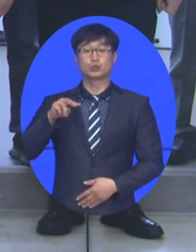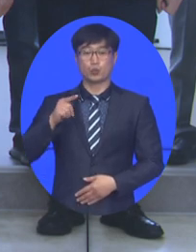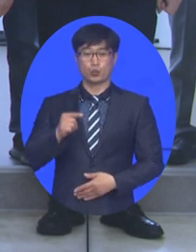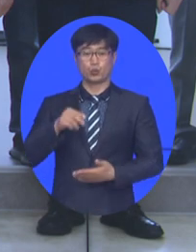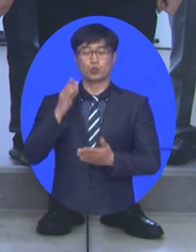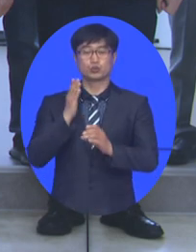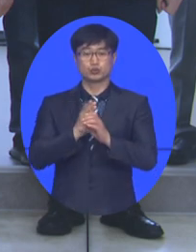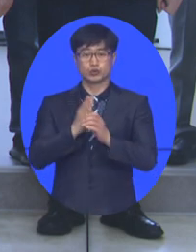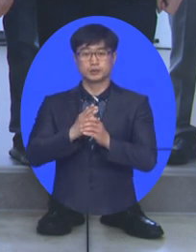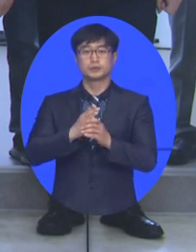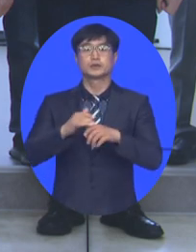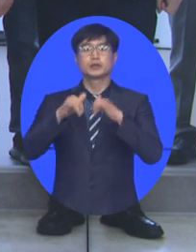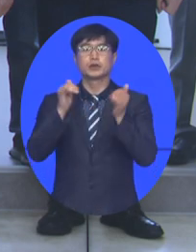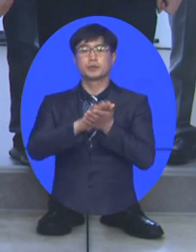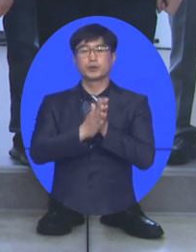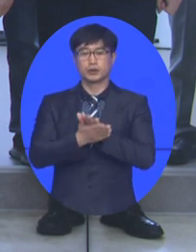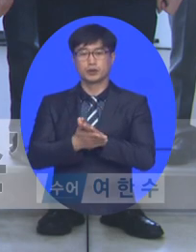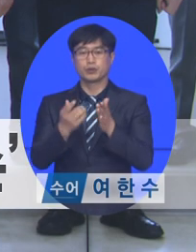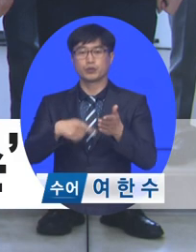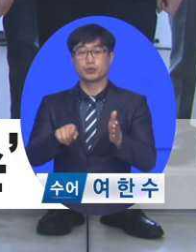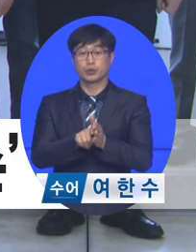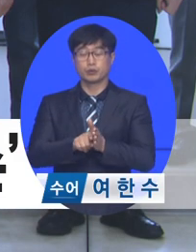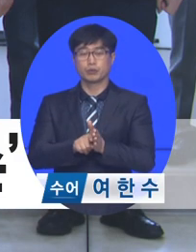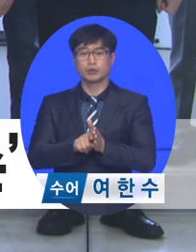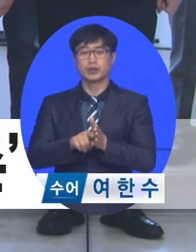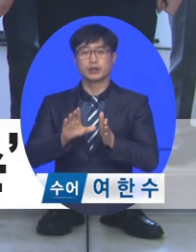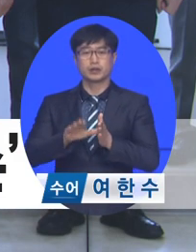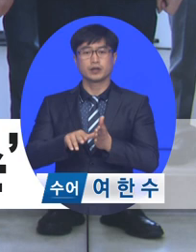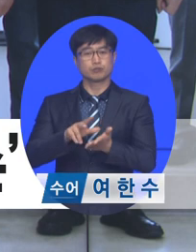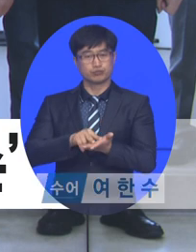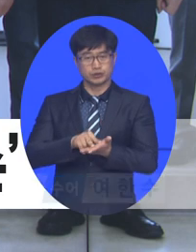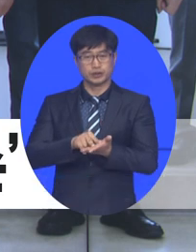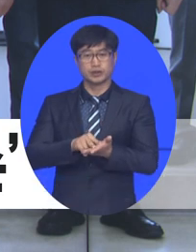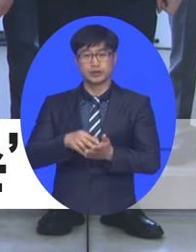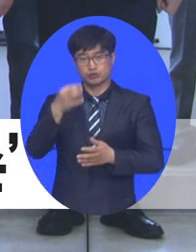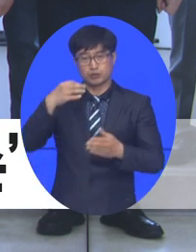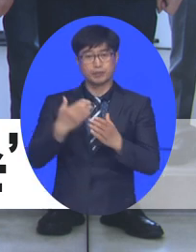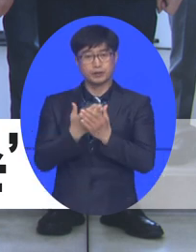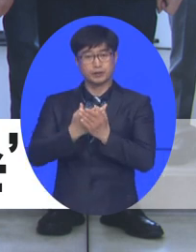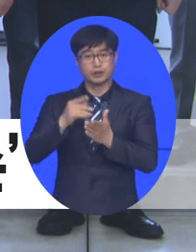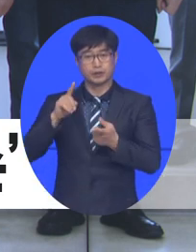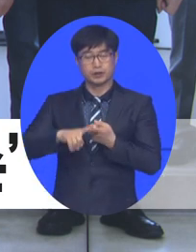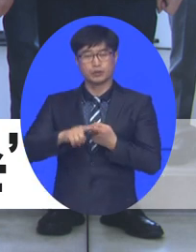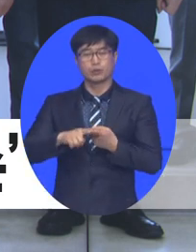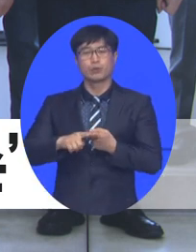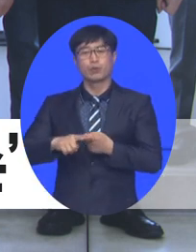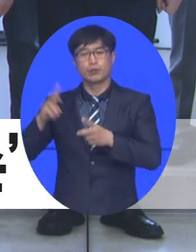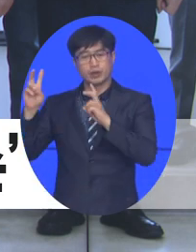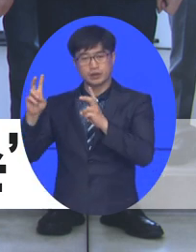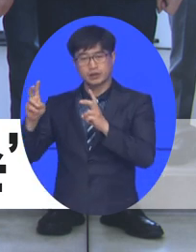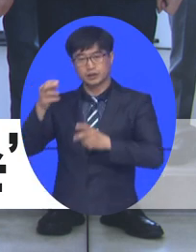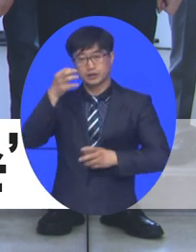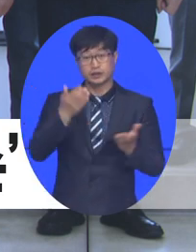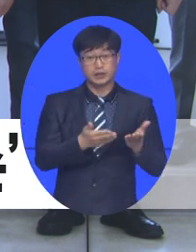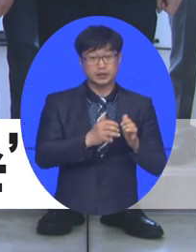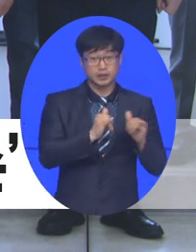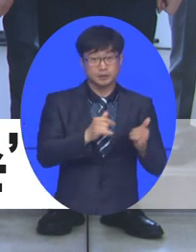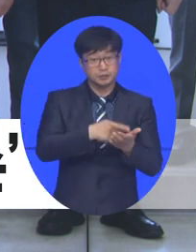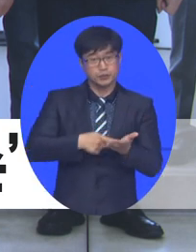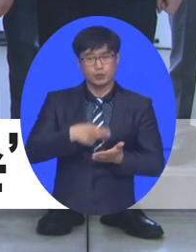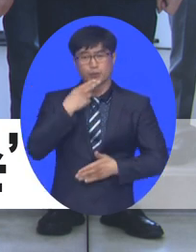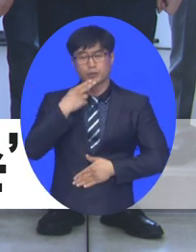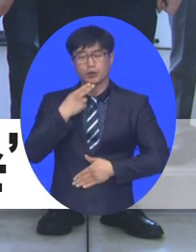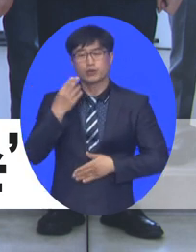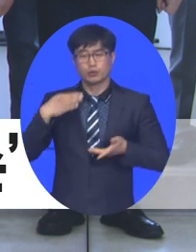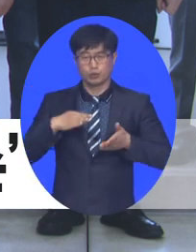탄소 중립 사회로의 전환은 시대적인 과제가 됐습니다. 기술 혁신에 따라 기업과 노동자들이 피해를 입지 않도록 경기도가